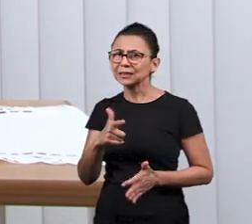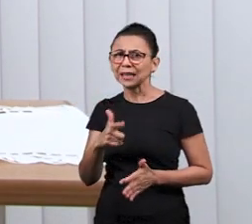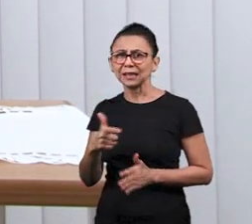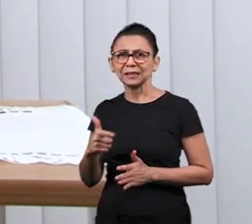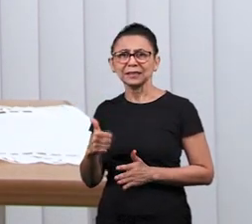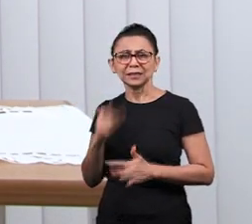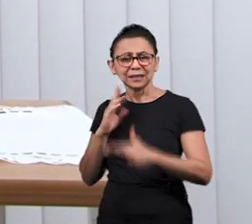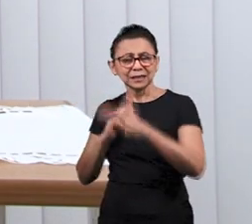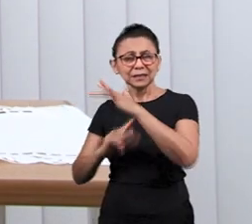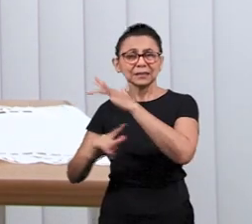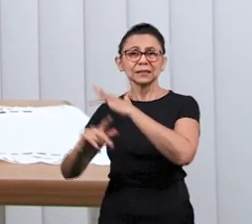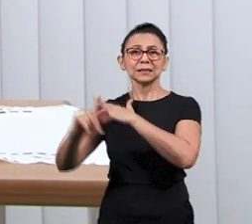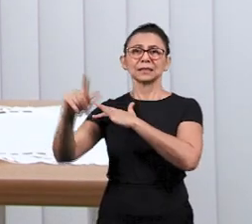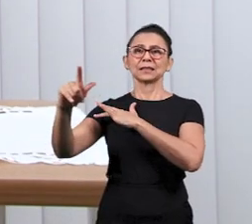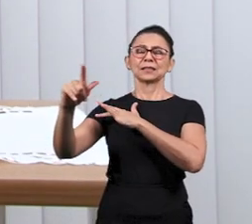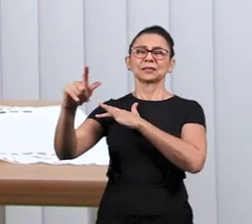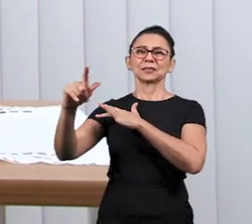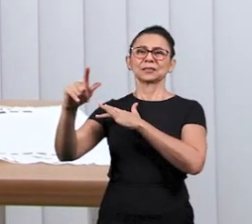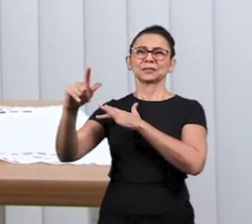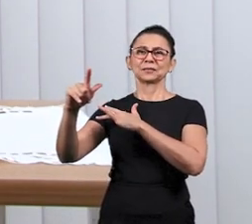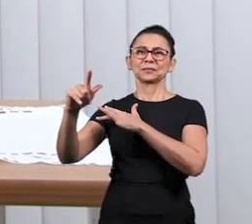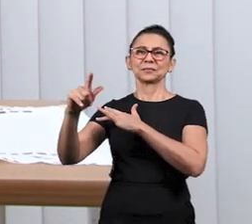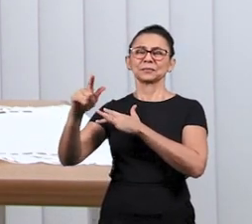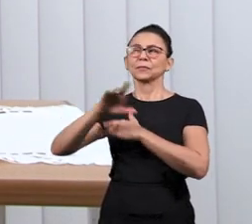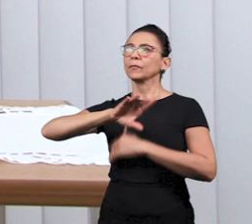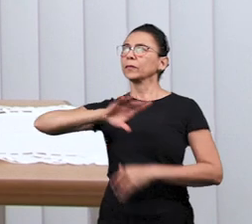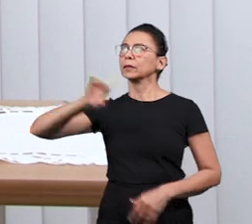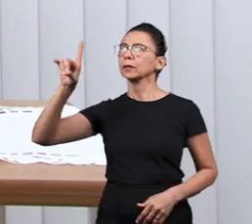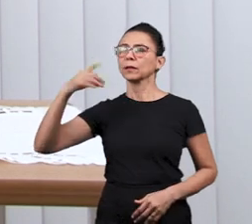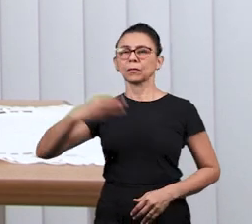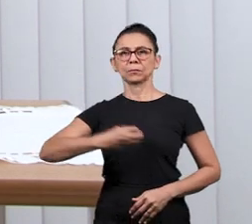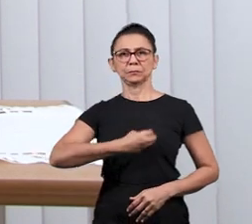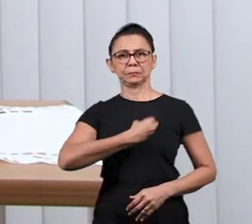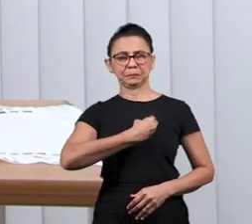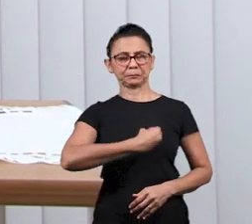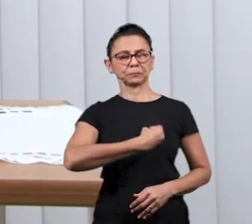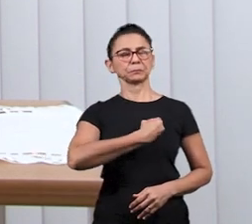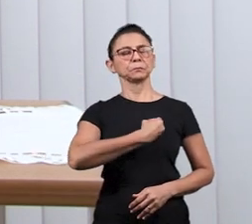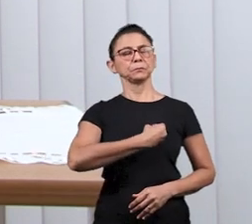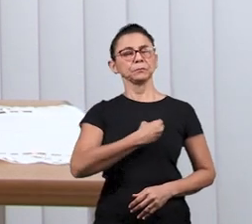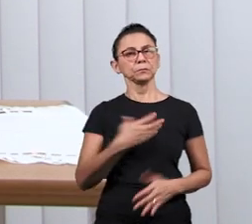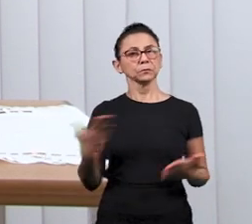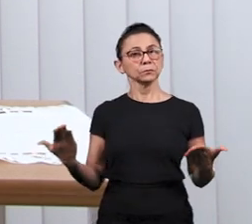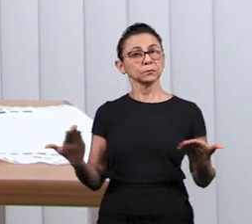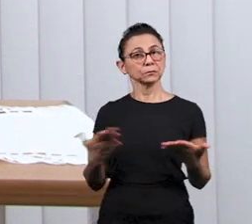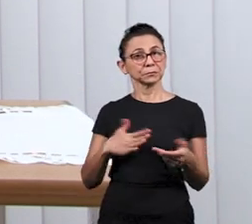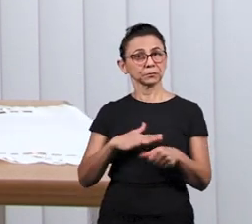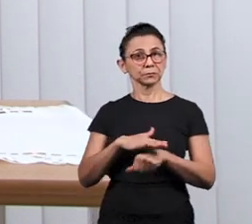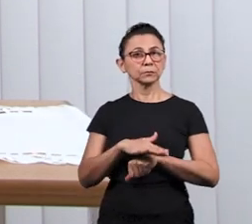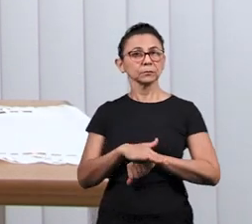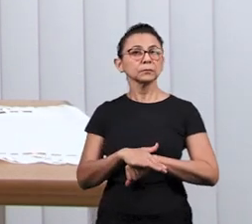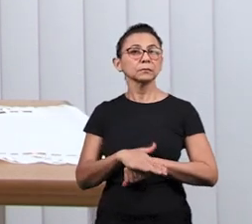Потому что сила Его действует обильно в нас. Бог, Он Бог